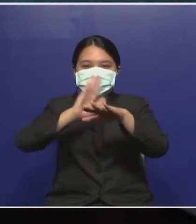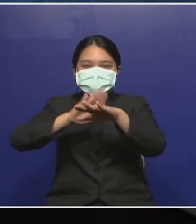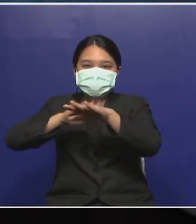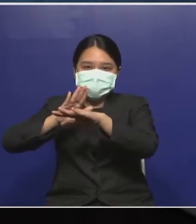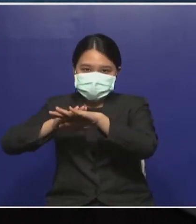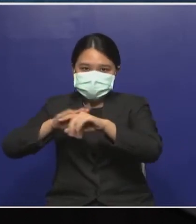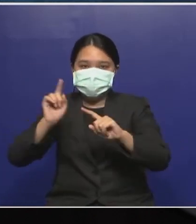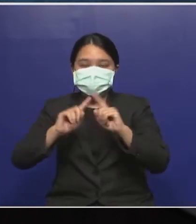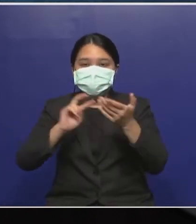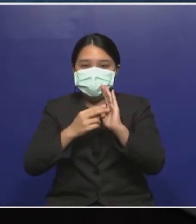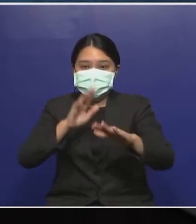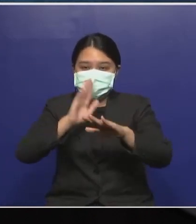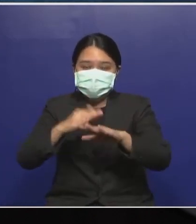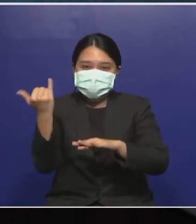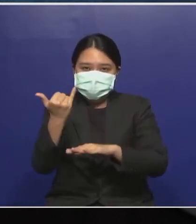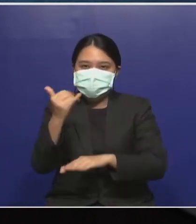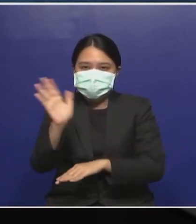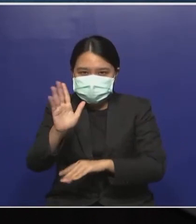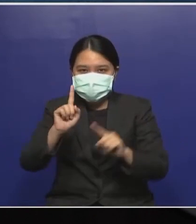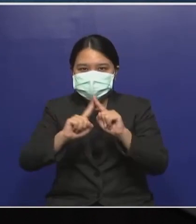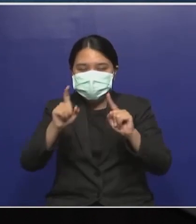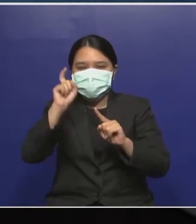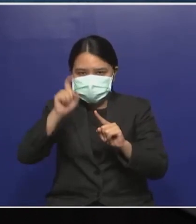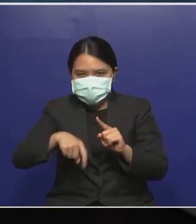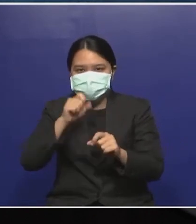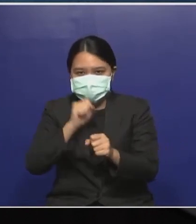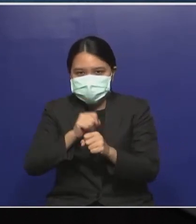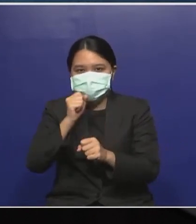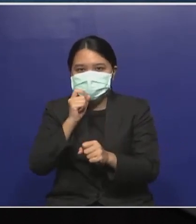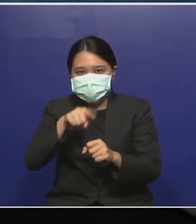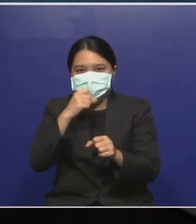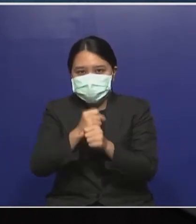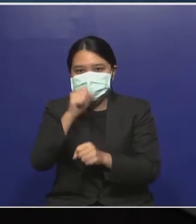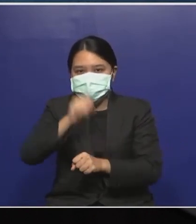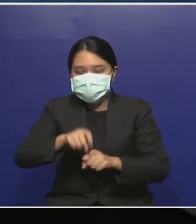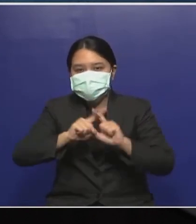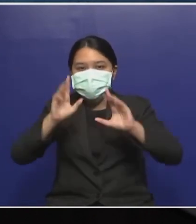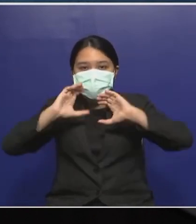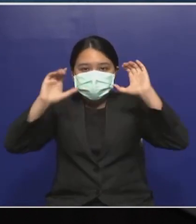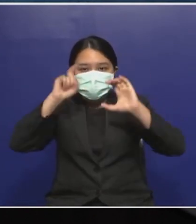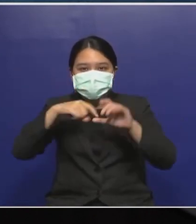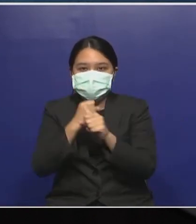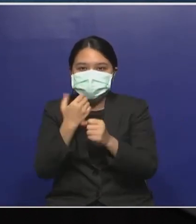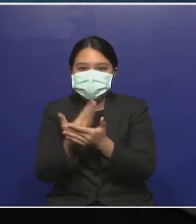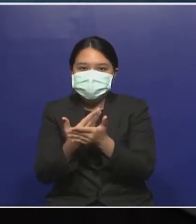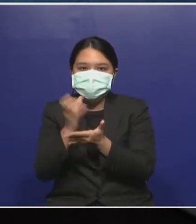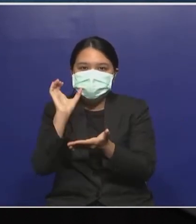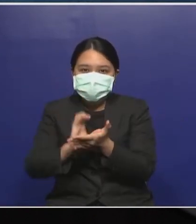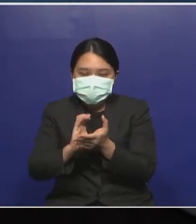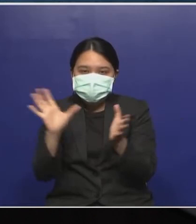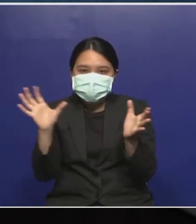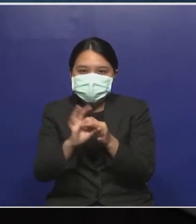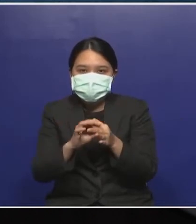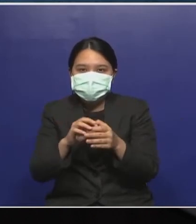ผมไมได้บอกนะครับวาการแ้งเตืไม่ดีเป็เรองทตองมีครับแต่รัดต้องทำงบประมาณให้กบการแ้ไขปั